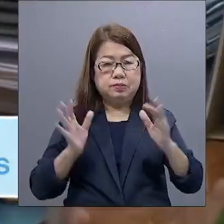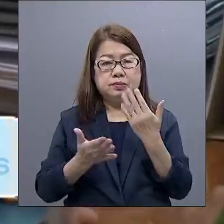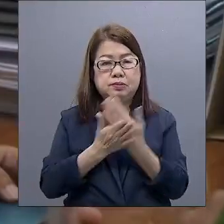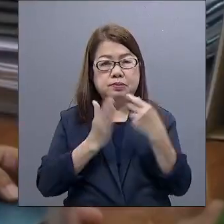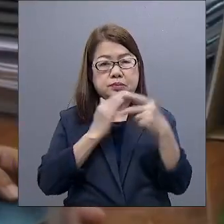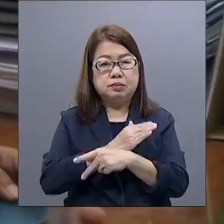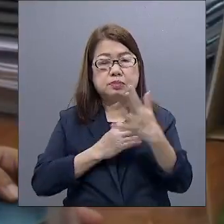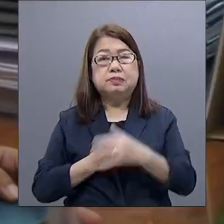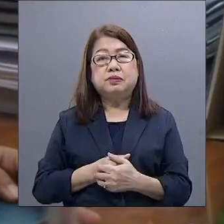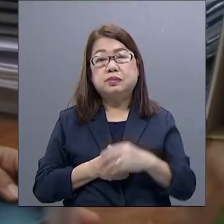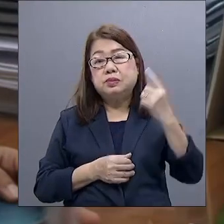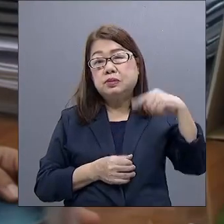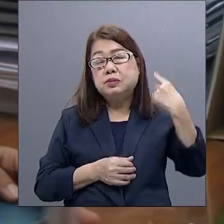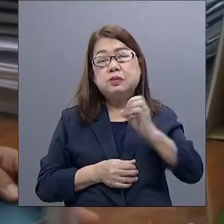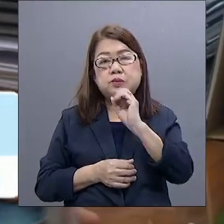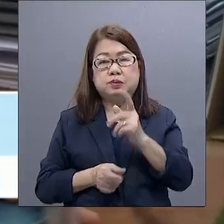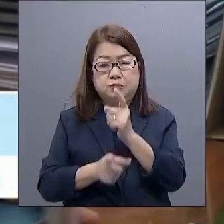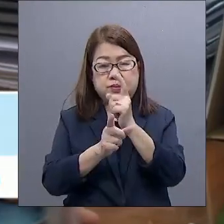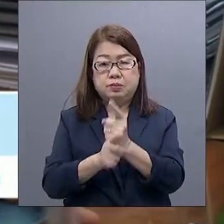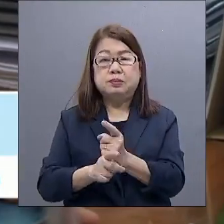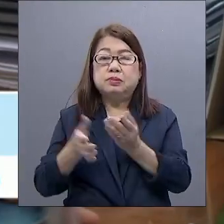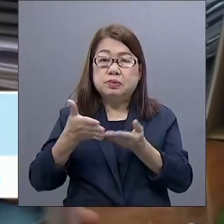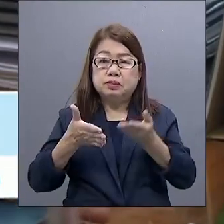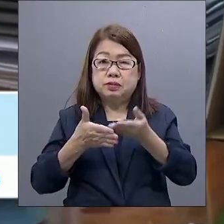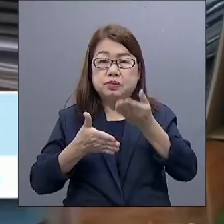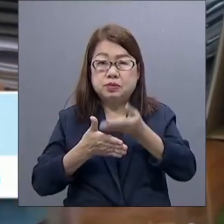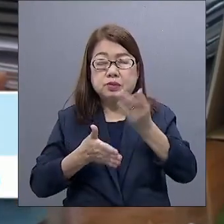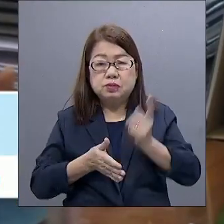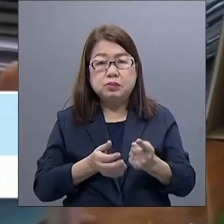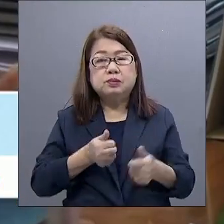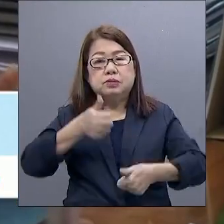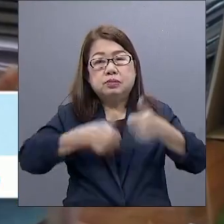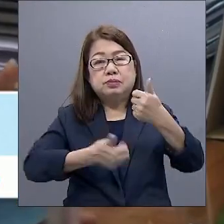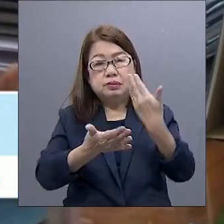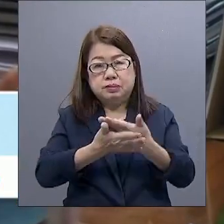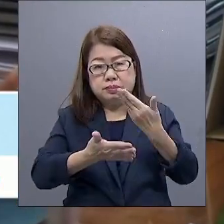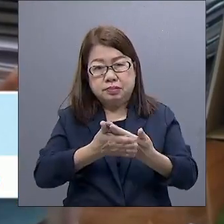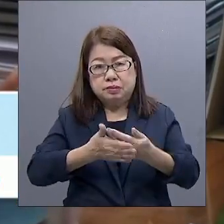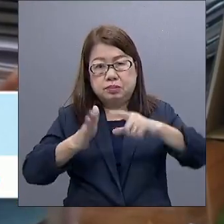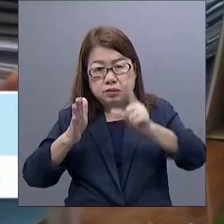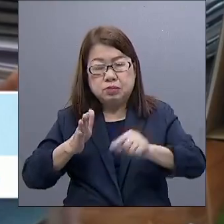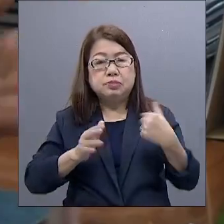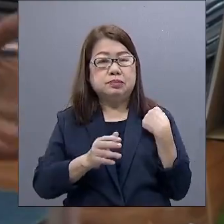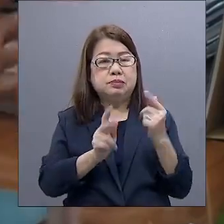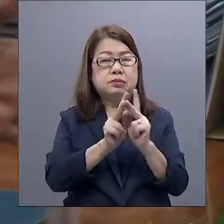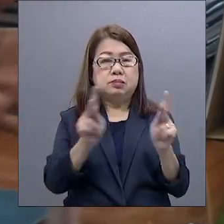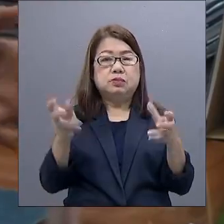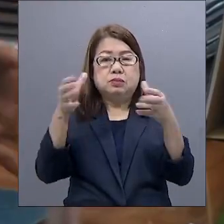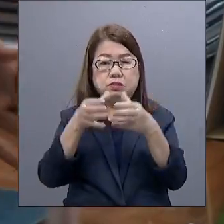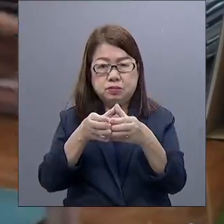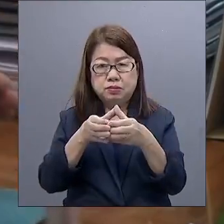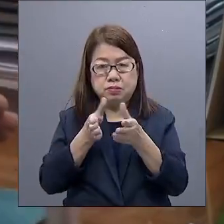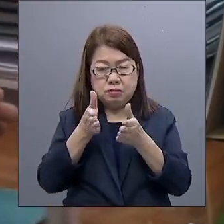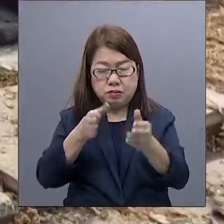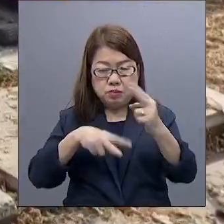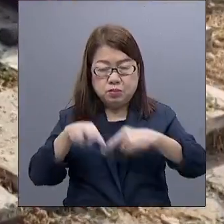กระบนการคือมัเปกบวนการของการกโดราคากลางมีคณะกรมกกระโลดราคากลางขึ้นมาแตข้